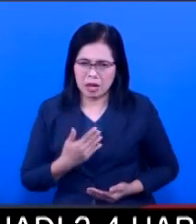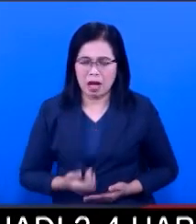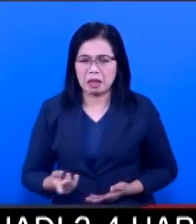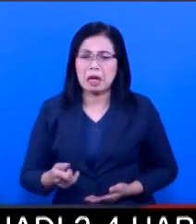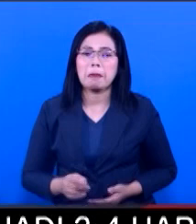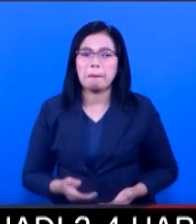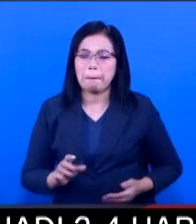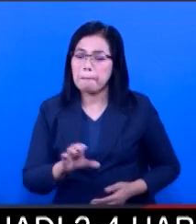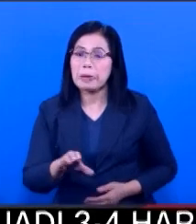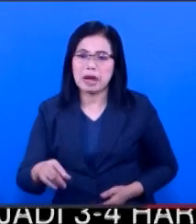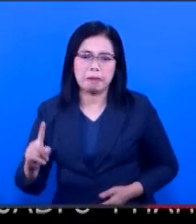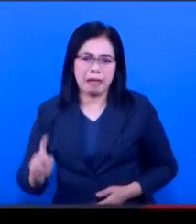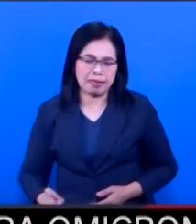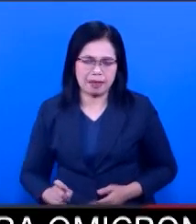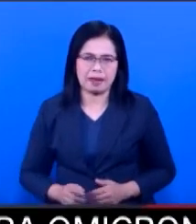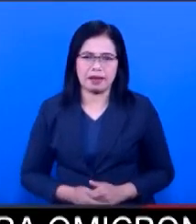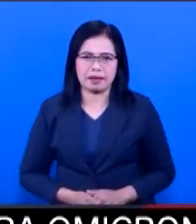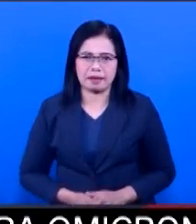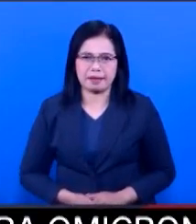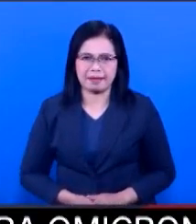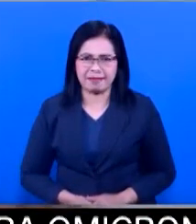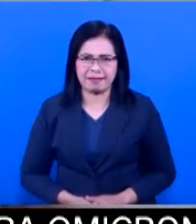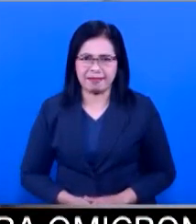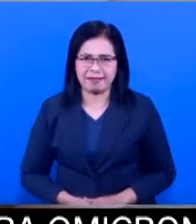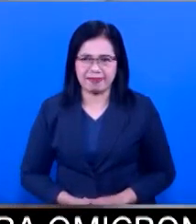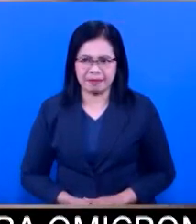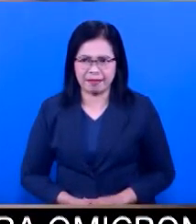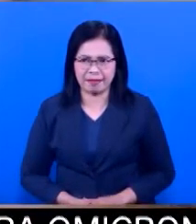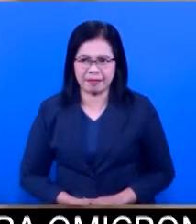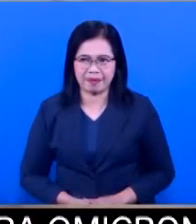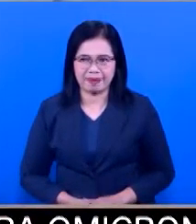Tim Liputan, CNN Indonesia. Dik sama Om Dik ke butik.